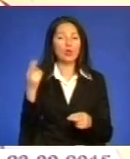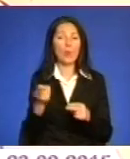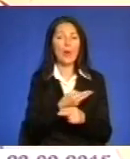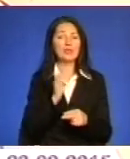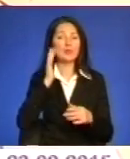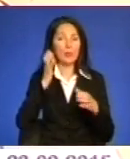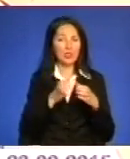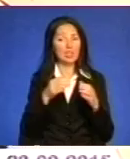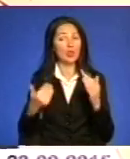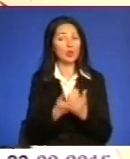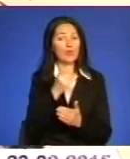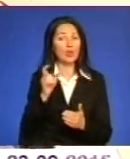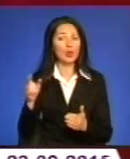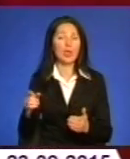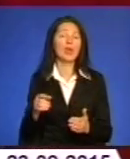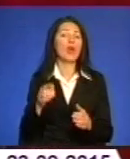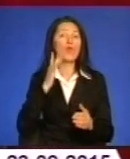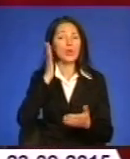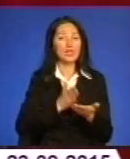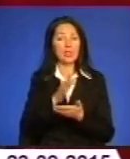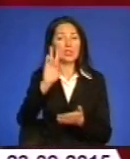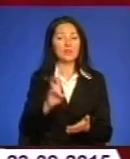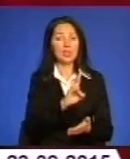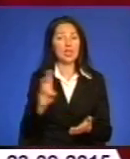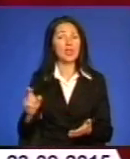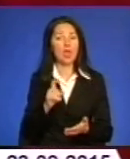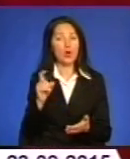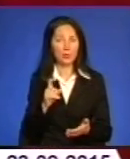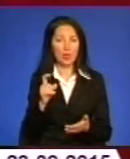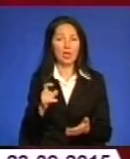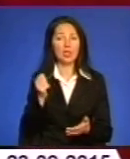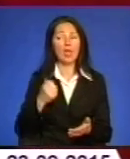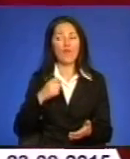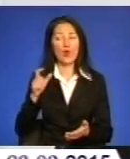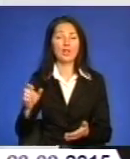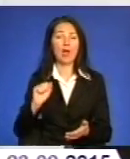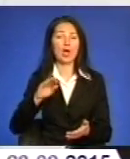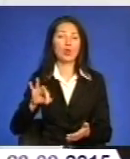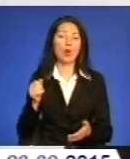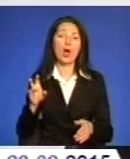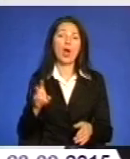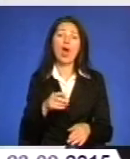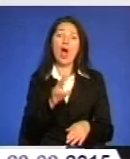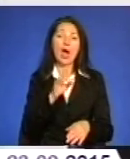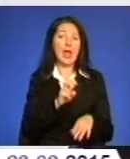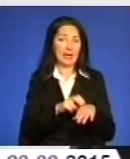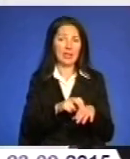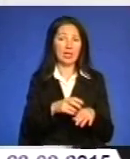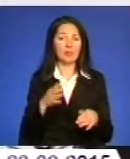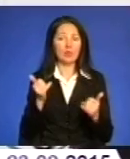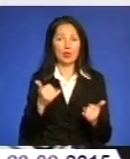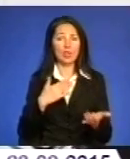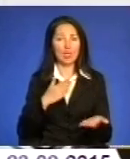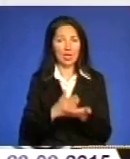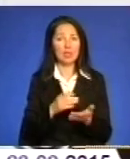– священники, аспіранти, господарники, воїни АТО, освітяни та лікарі. Ми сьогодні серйозне завдання ставимо, адже не